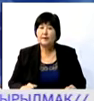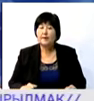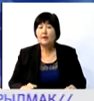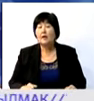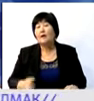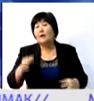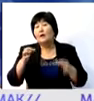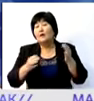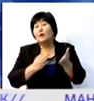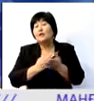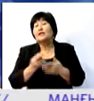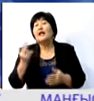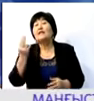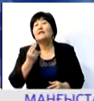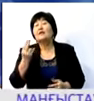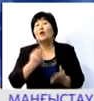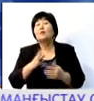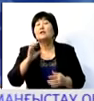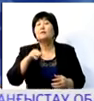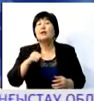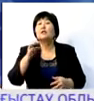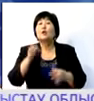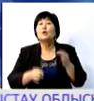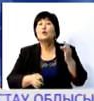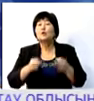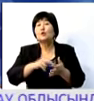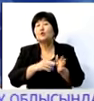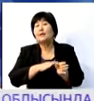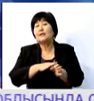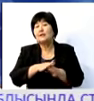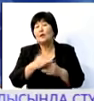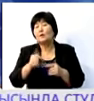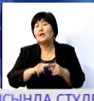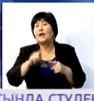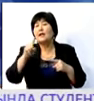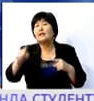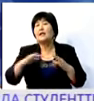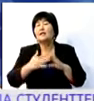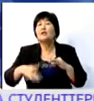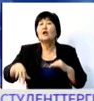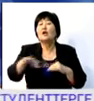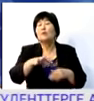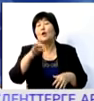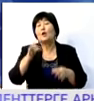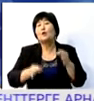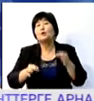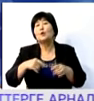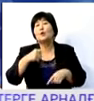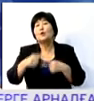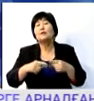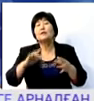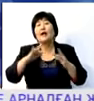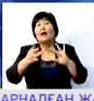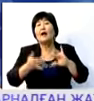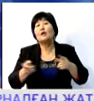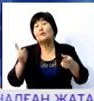Сот жүйесін цифрландыру бағытында смарт сот жобасы іске асуда. Енді Шалғай елді мекен тұрғындары сот процестеріне ғаламтор